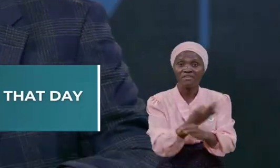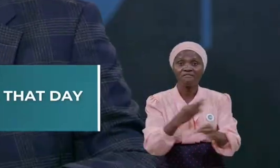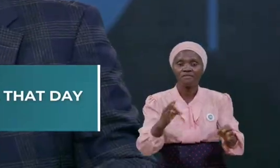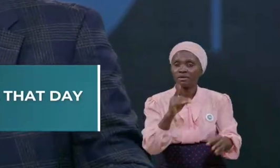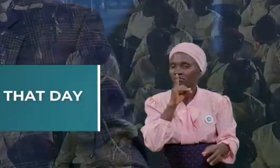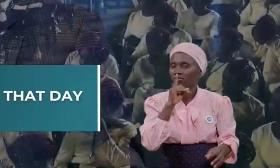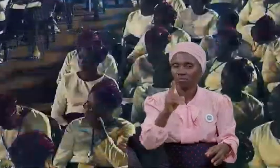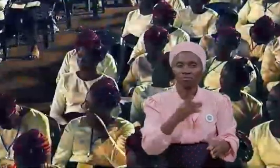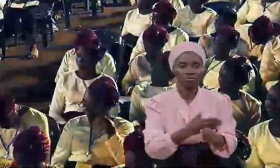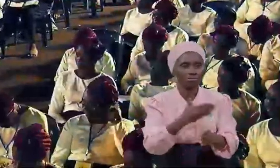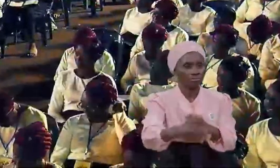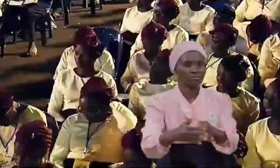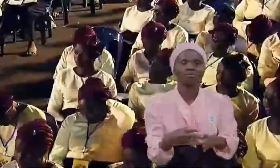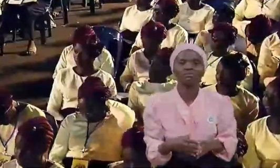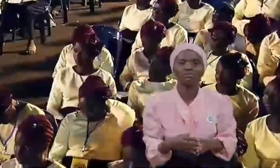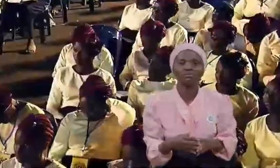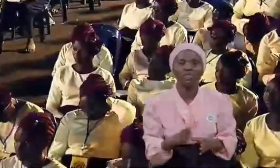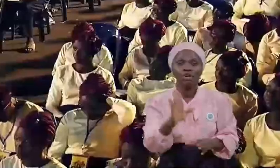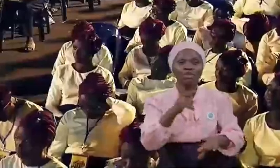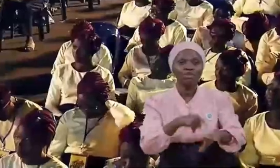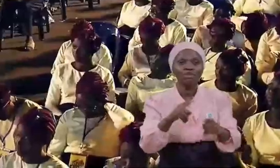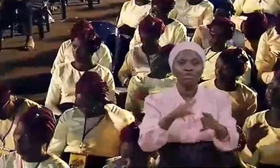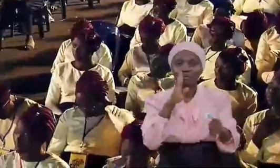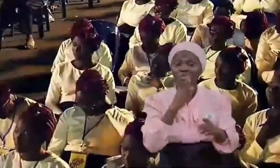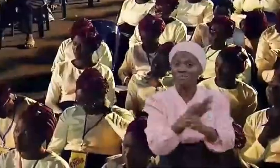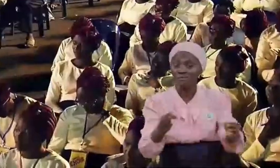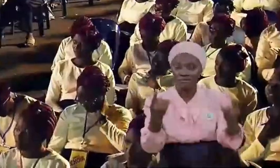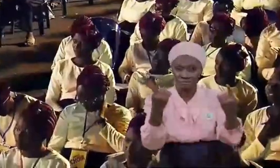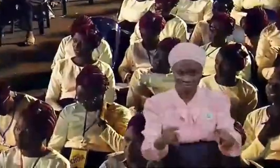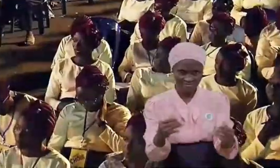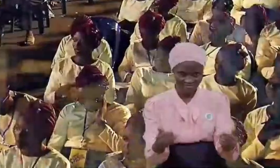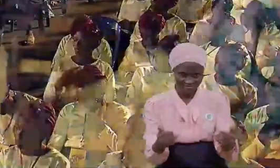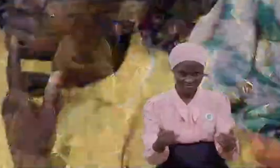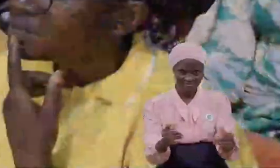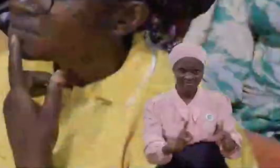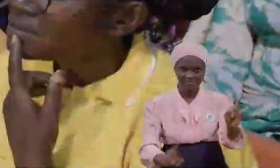de libération a sonné. Mon heure de libération a sonné.